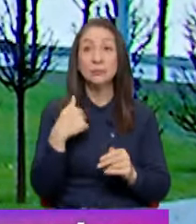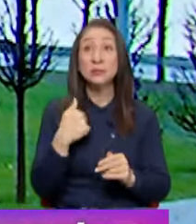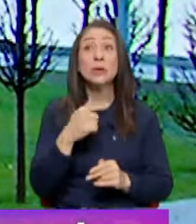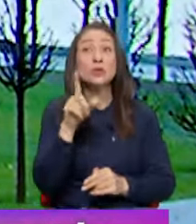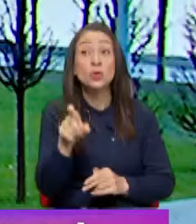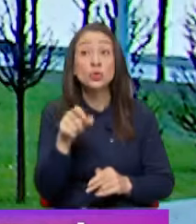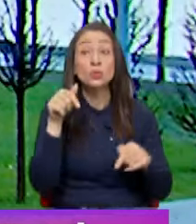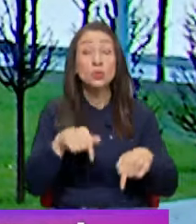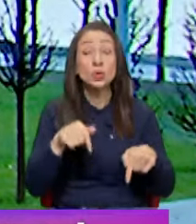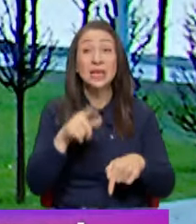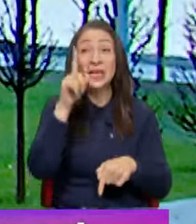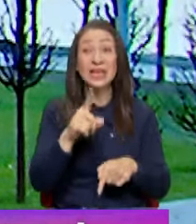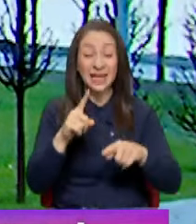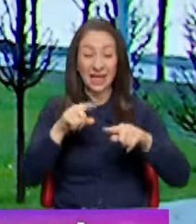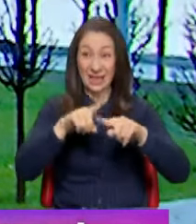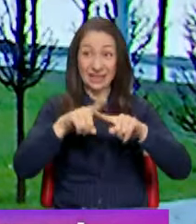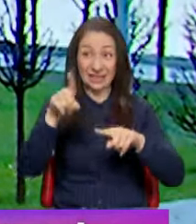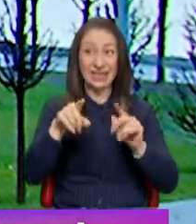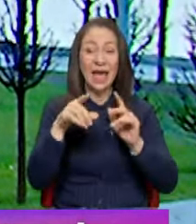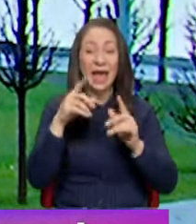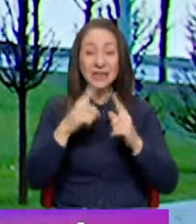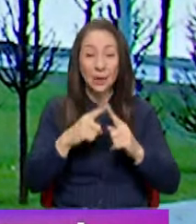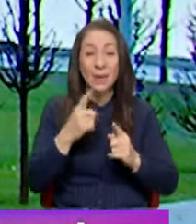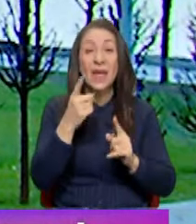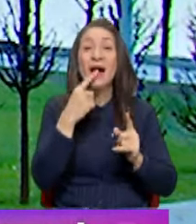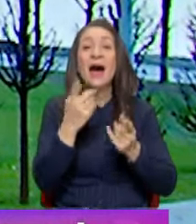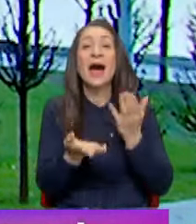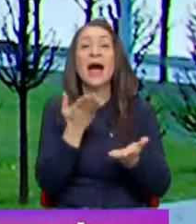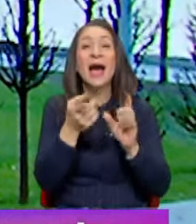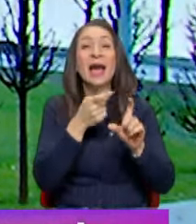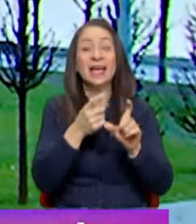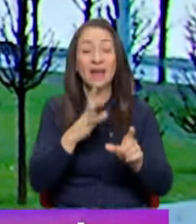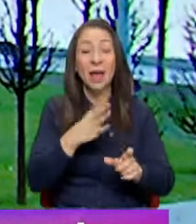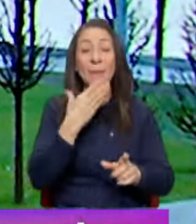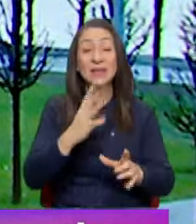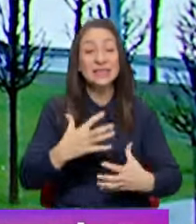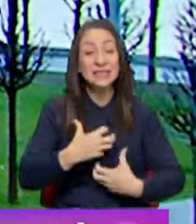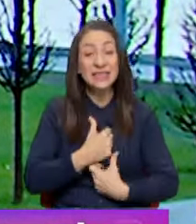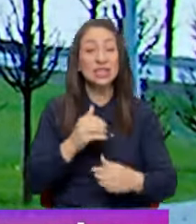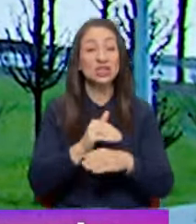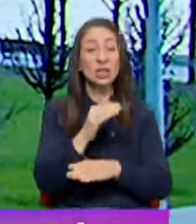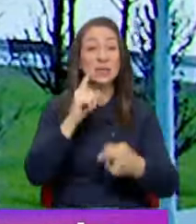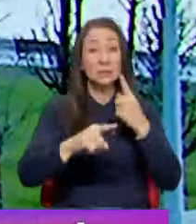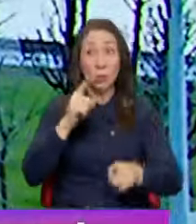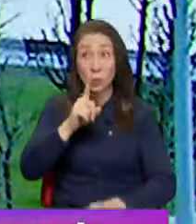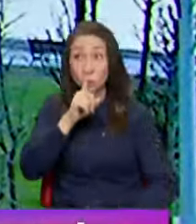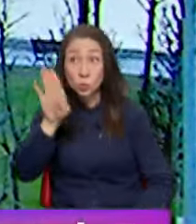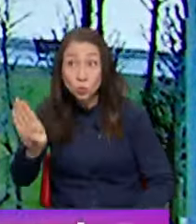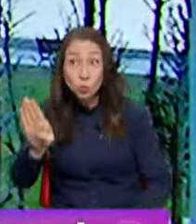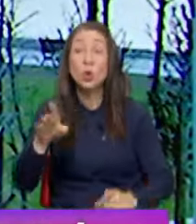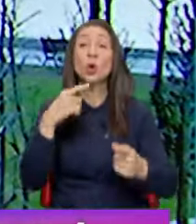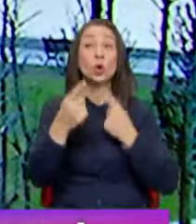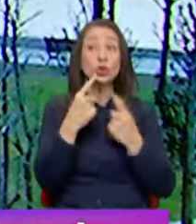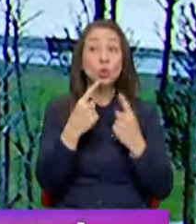de sorduk bugün x hesabımız da bir anketimiz de var emeklinin derdinde yaşadıklarında siyaset sussun mu konuşsun